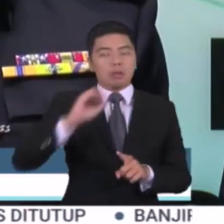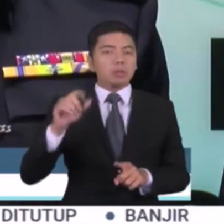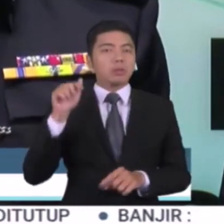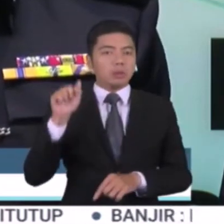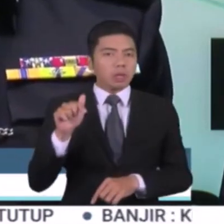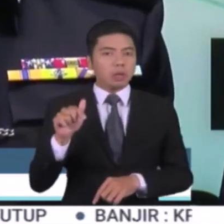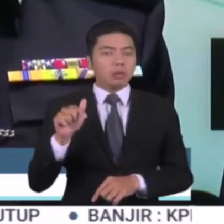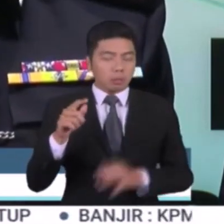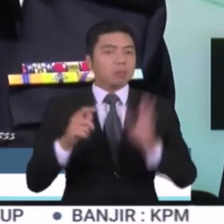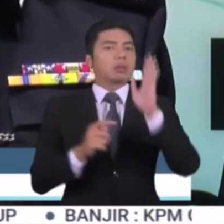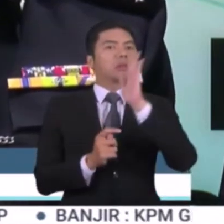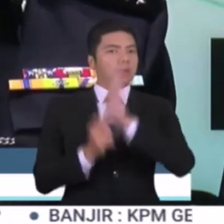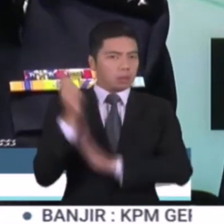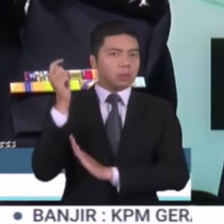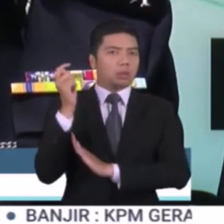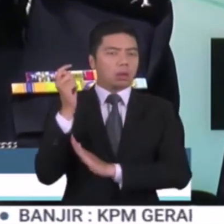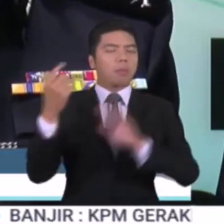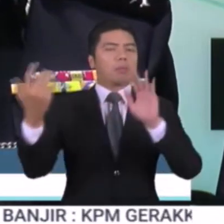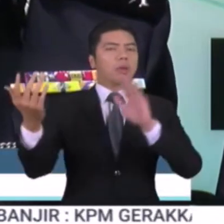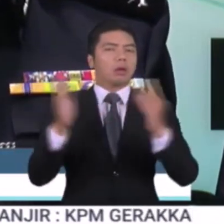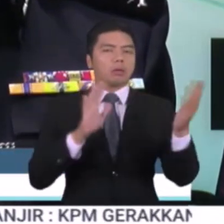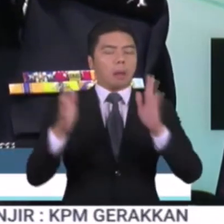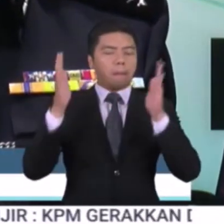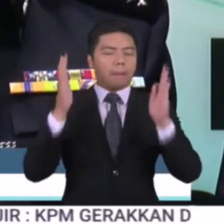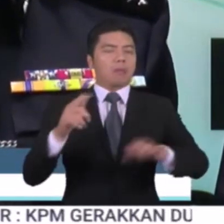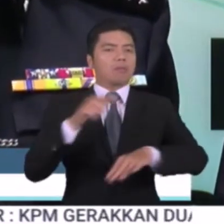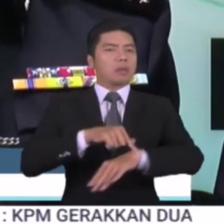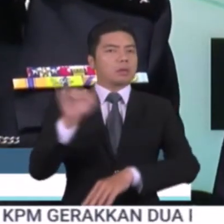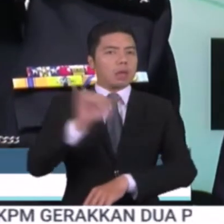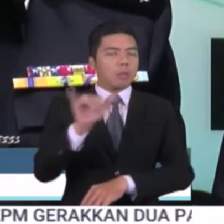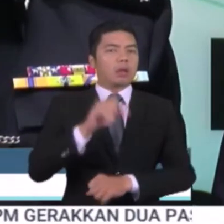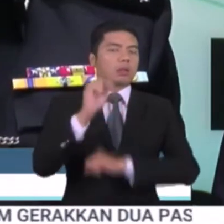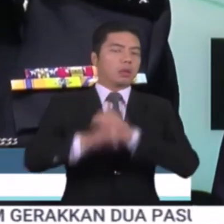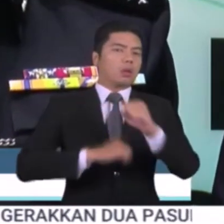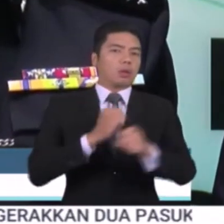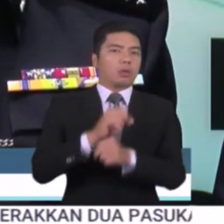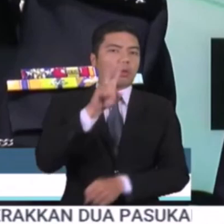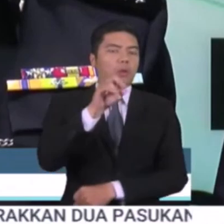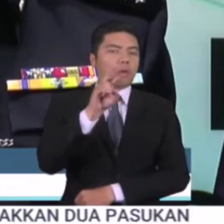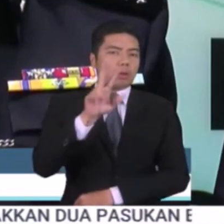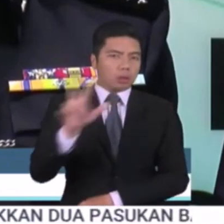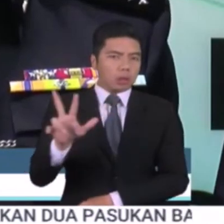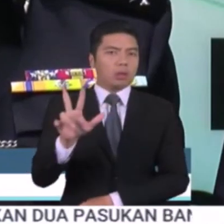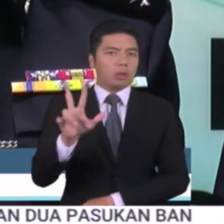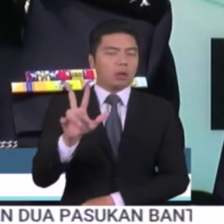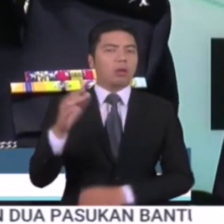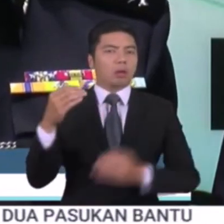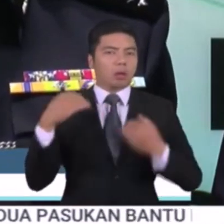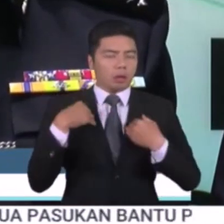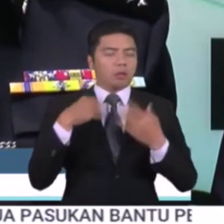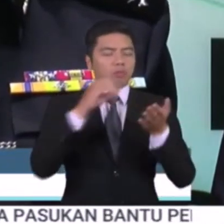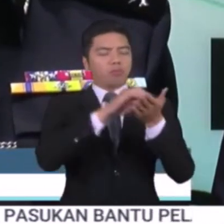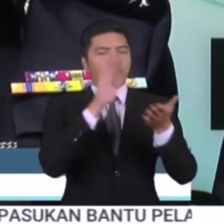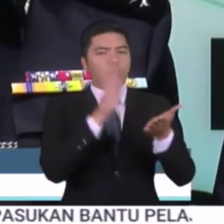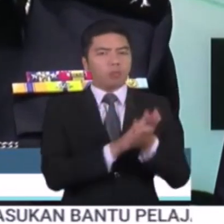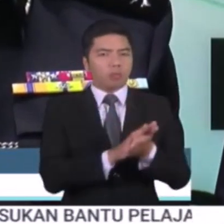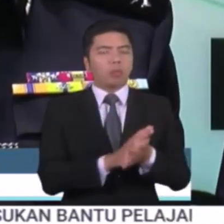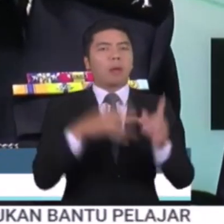ini adalah lebih tinggi berbanding tempoh yang sama tahun 2023 yang mencatatkan